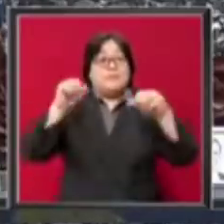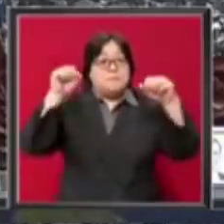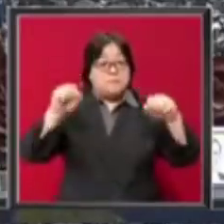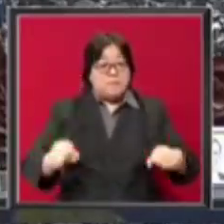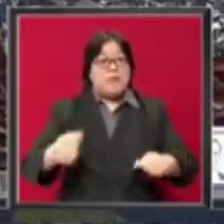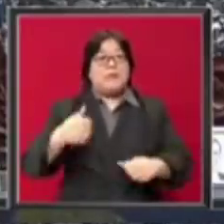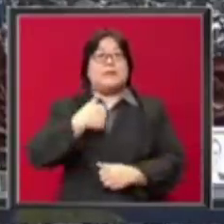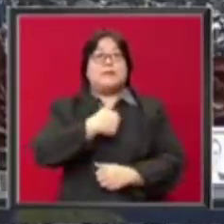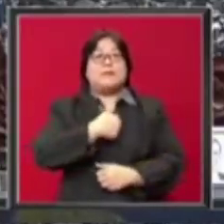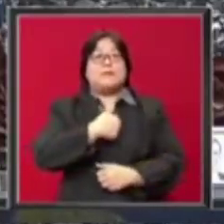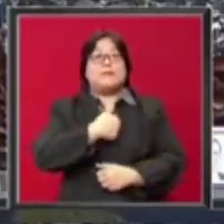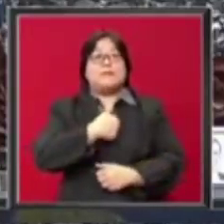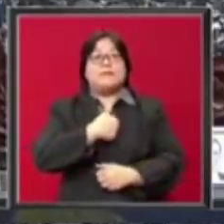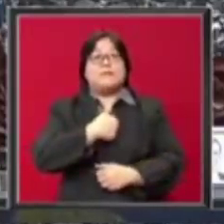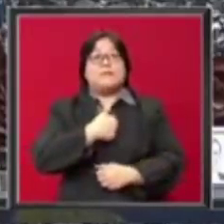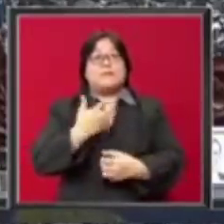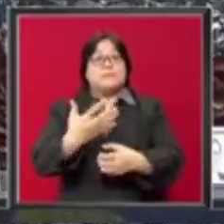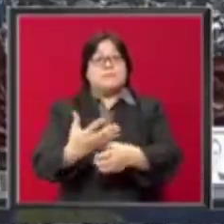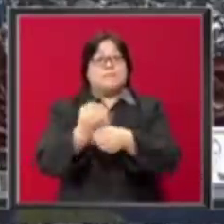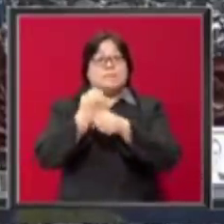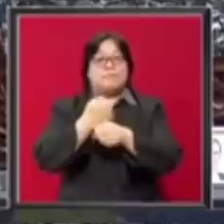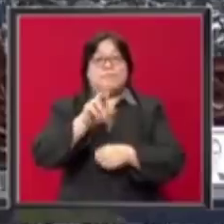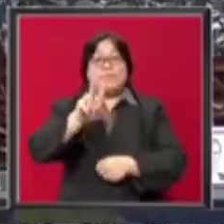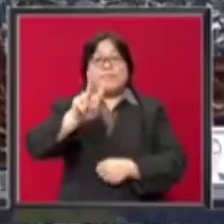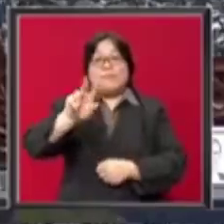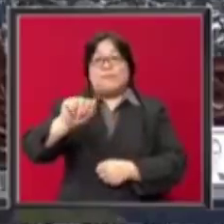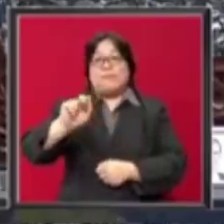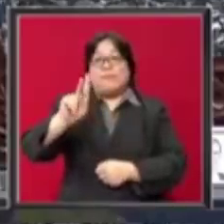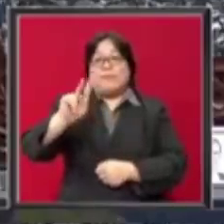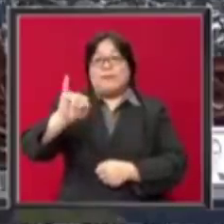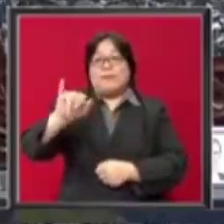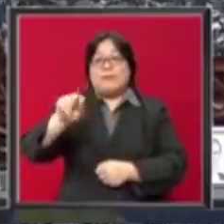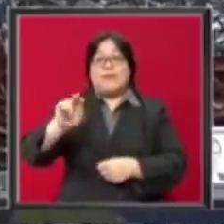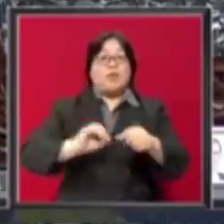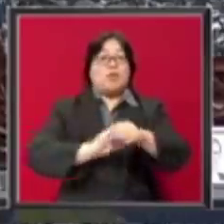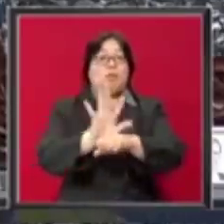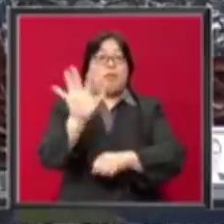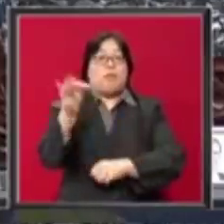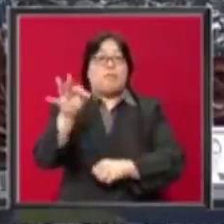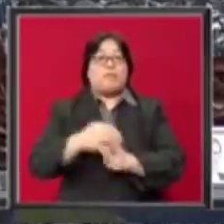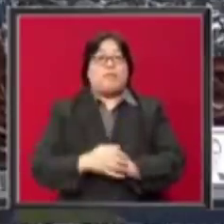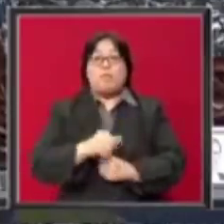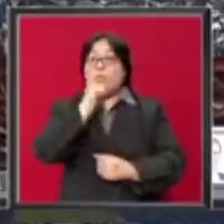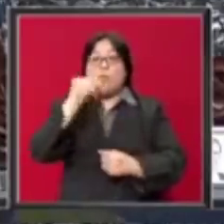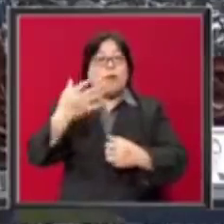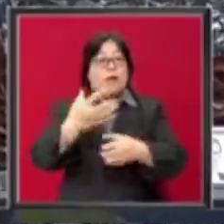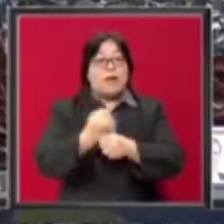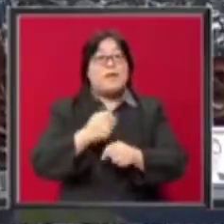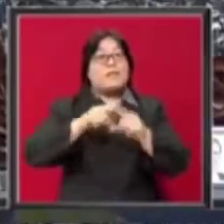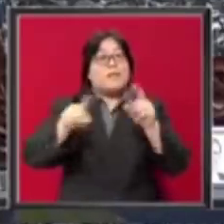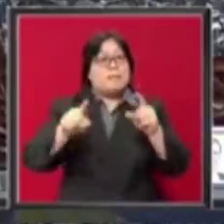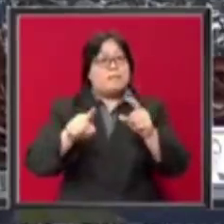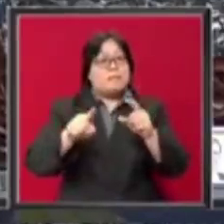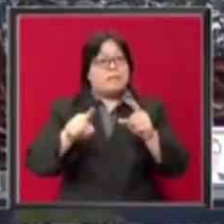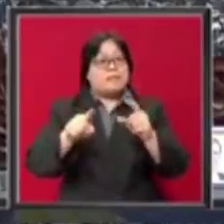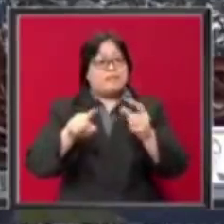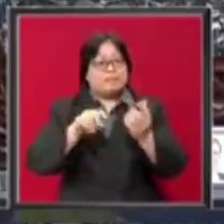keupayaan kita memperolehi vaksin COVID-19. Bukan saja perolehi, tapi